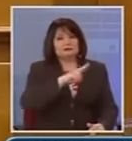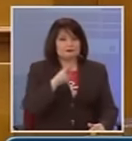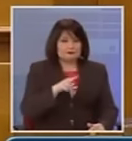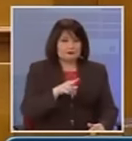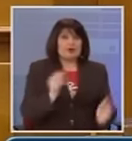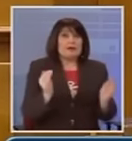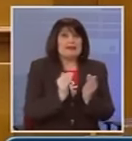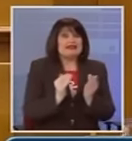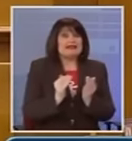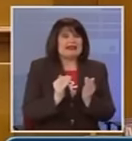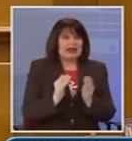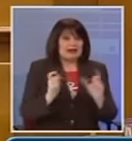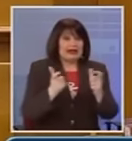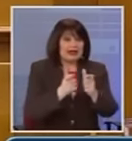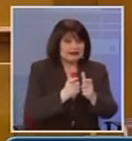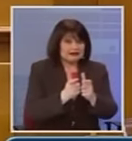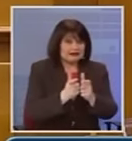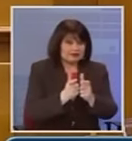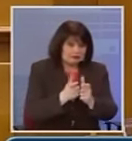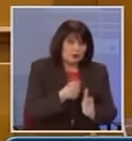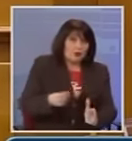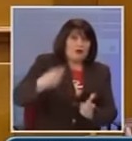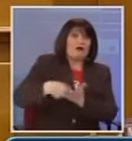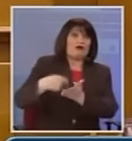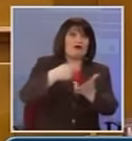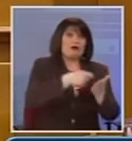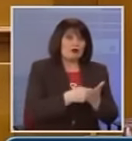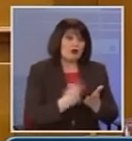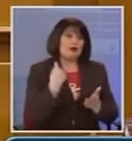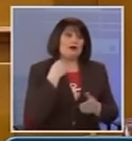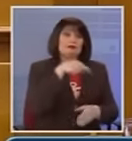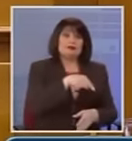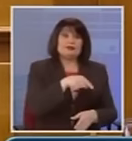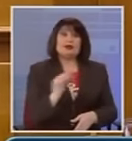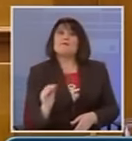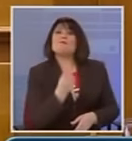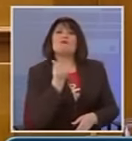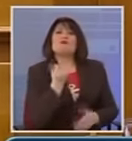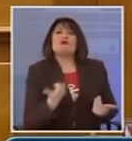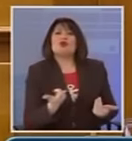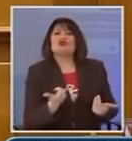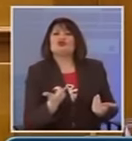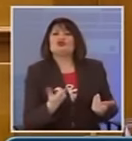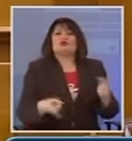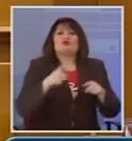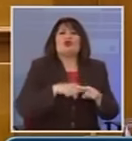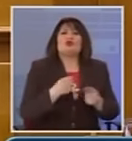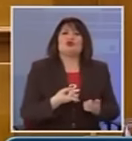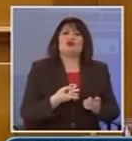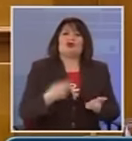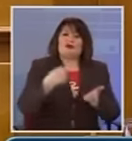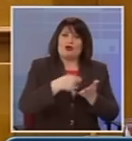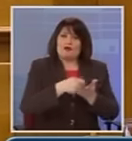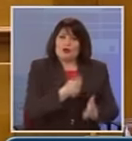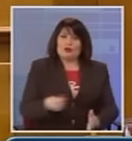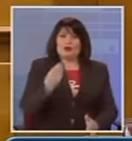της μεσαίας τάξης. Και τα έσοδα που θα χάσετε θα πρέπει από αλλού να αναπληρωθούν. Από πού και πώς? Πρόσθετα φορολογικά